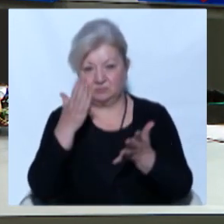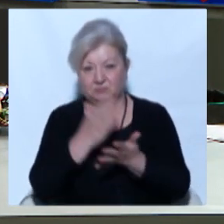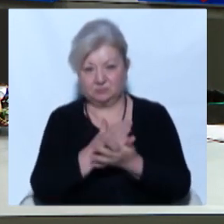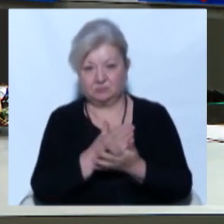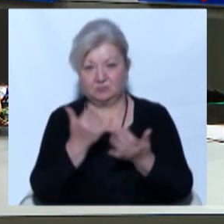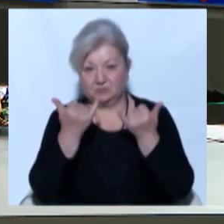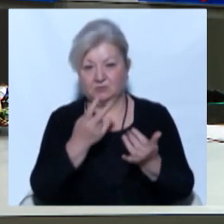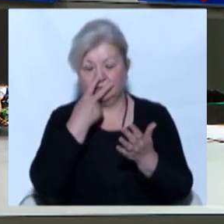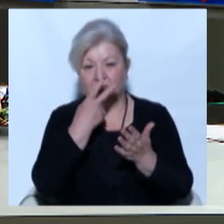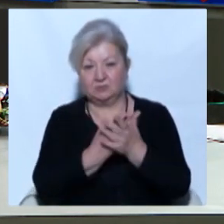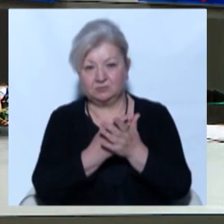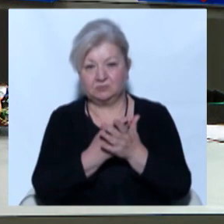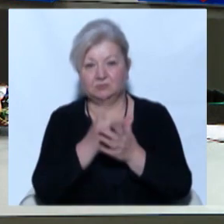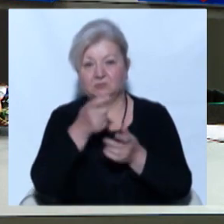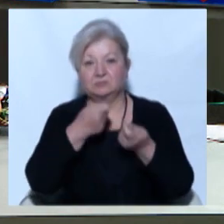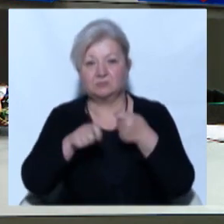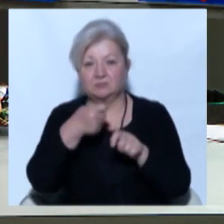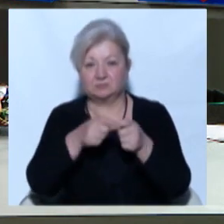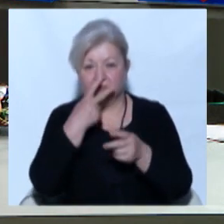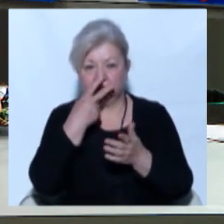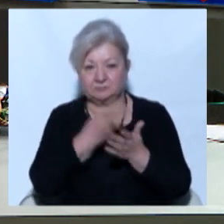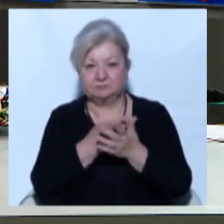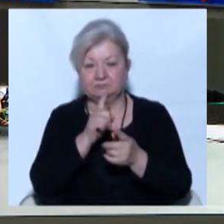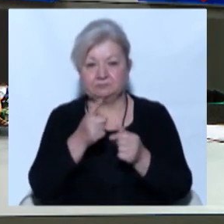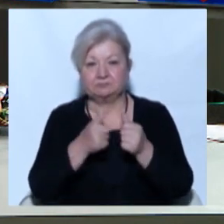რომელსაც ეწოდება მეტრონომი.